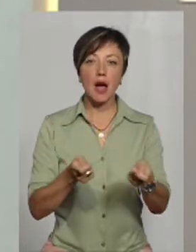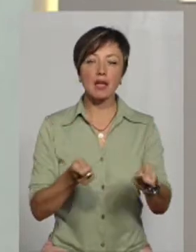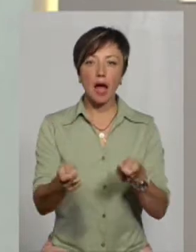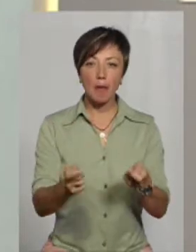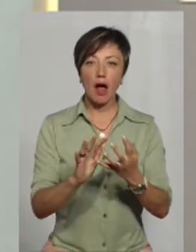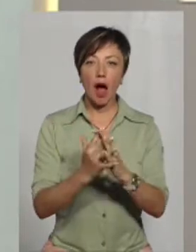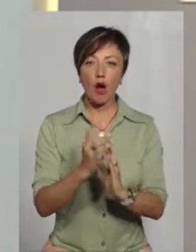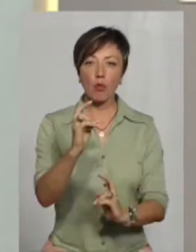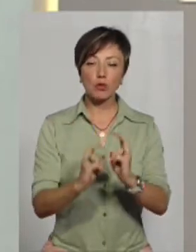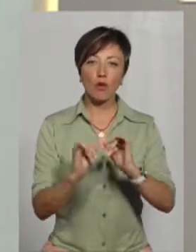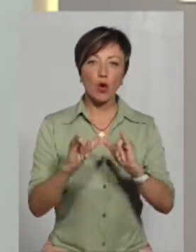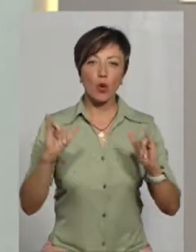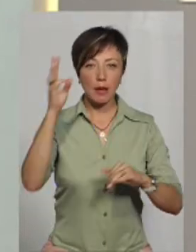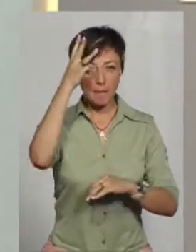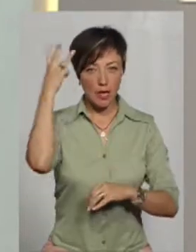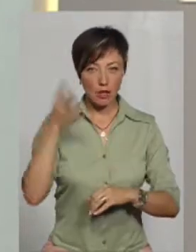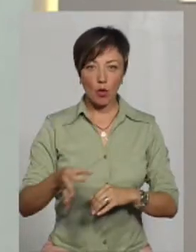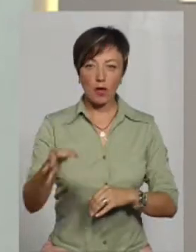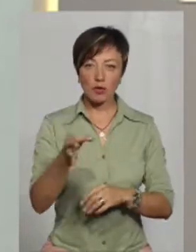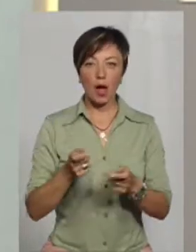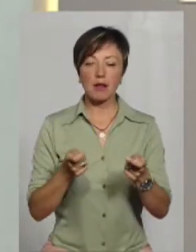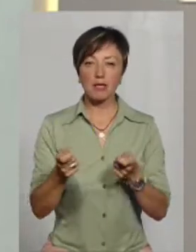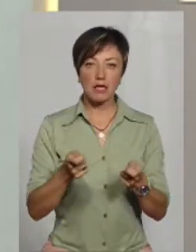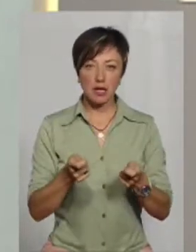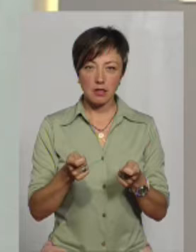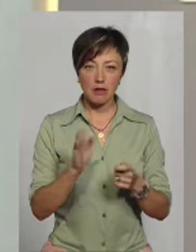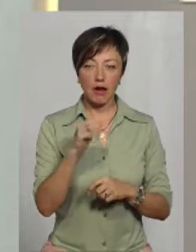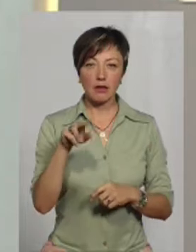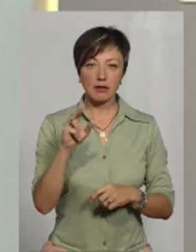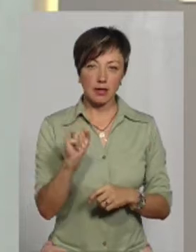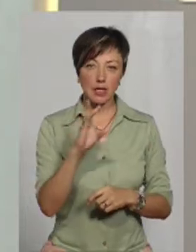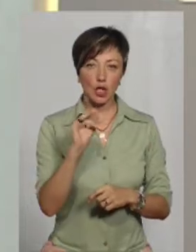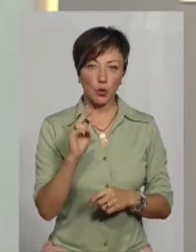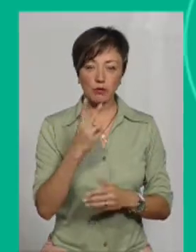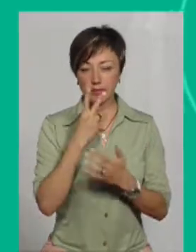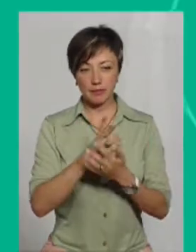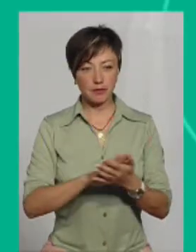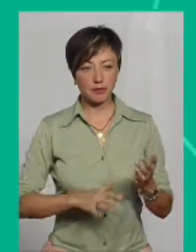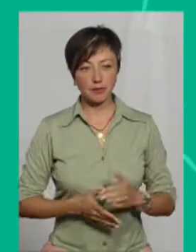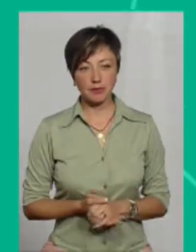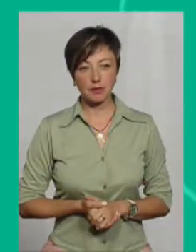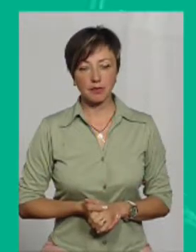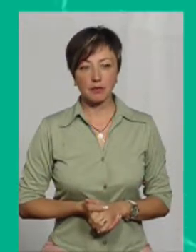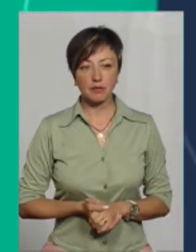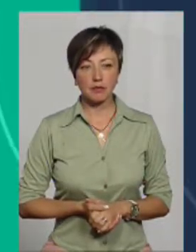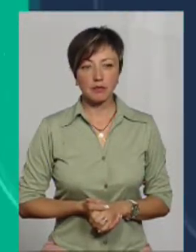департаменту агропромислового розвитку Хмельницької обласної державної адміністрації Ванда Сердюк. Подивімось.